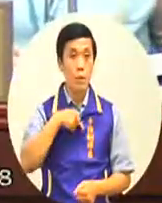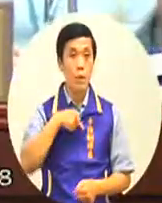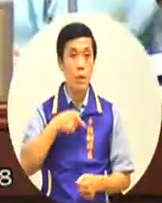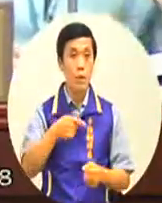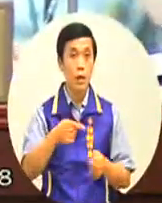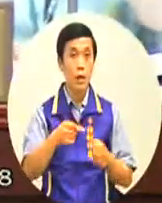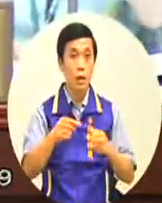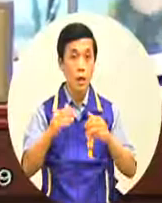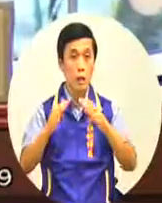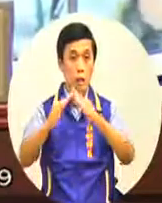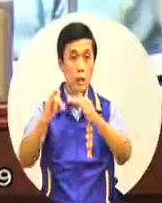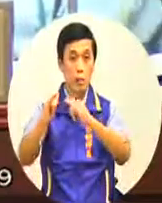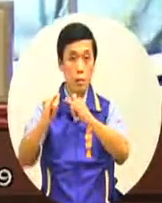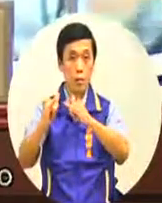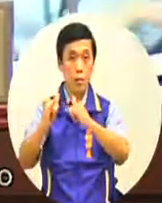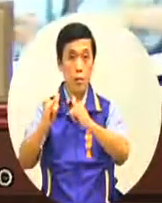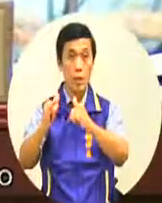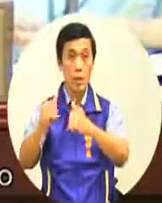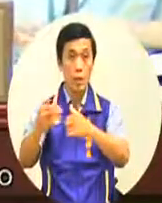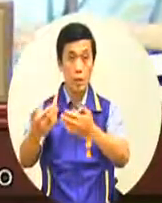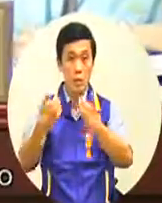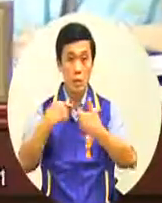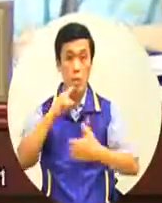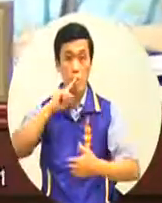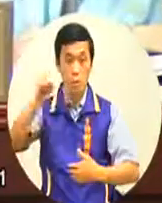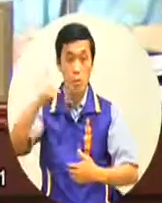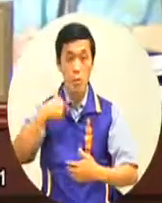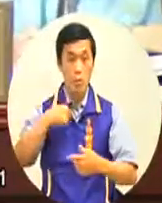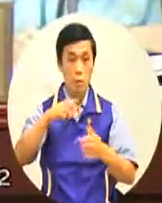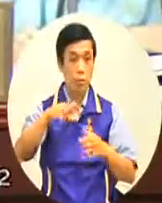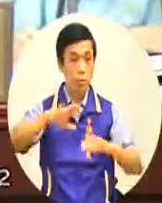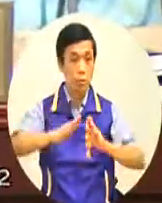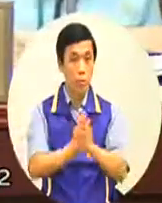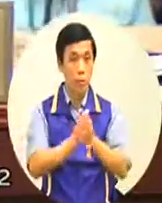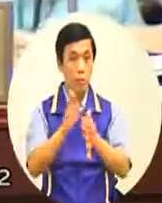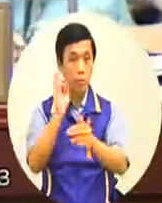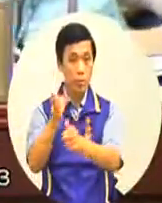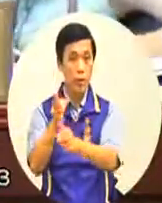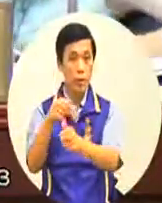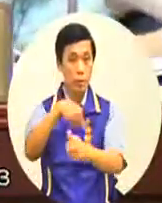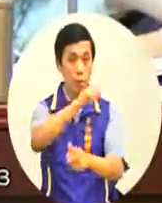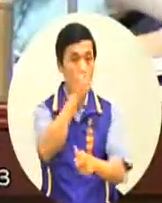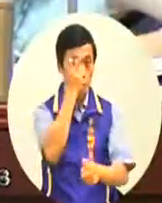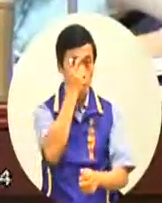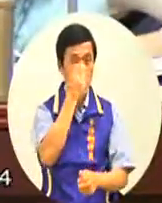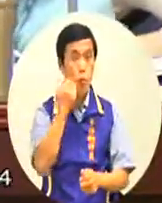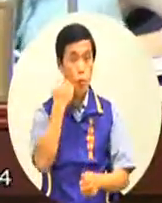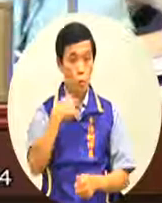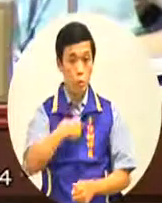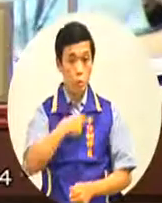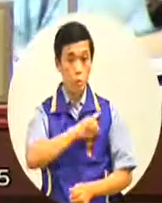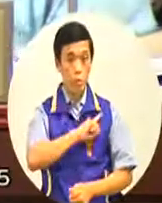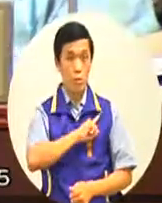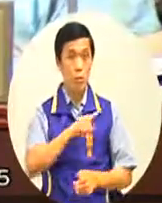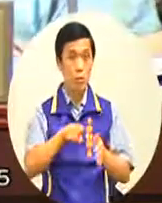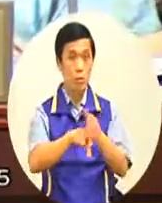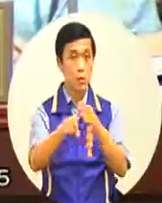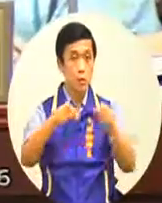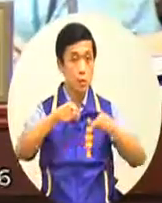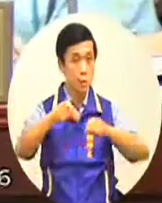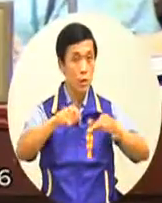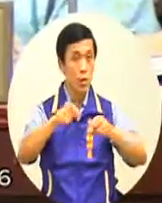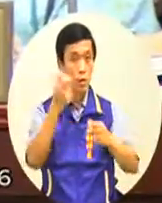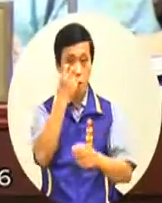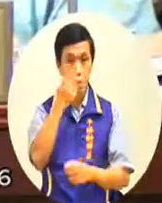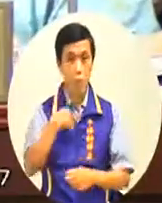市民朋友的检举案，我们是第一时间去检查。如果是我们自己的专案检查的案子，我们都会在前